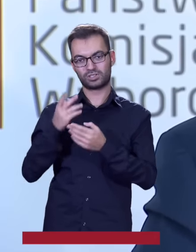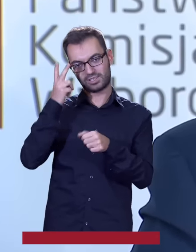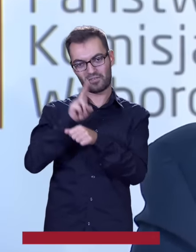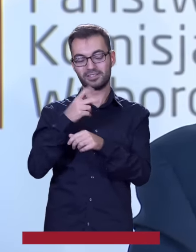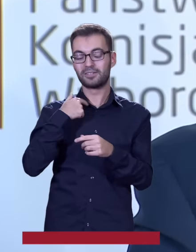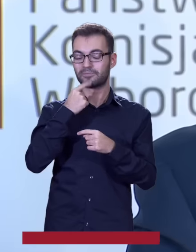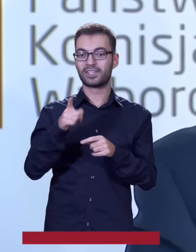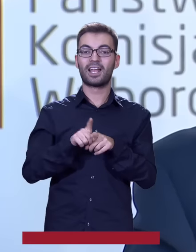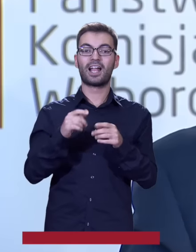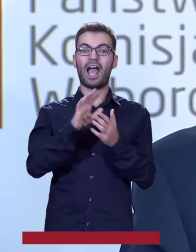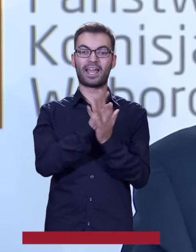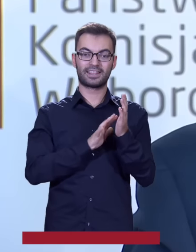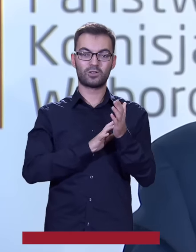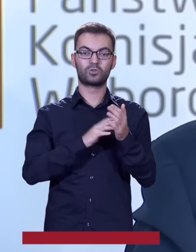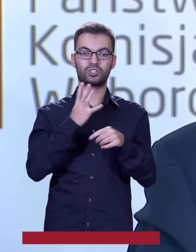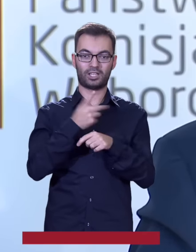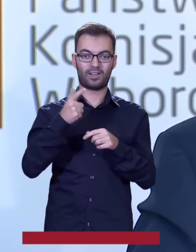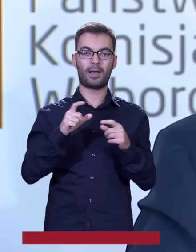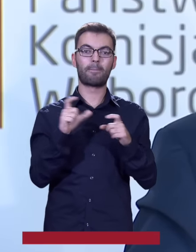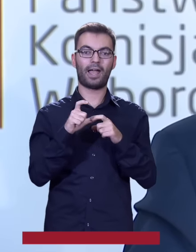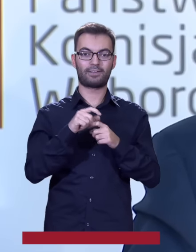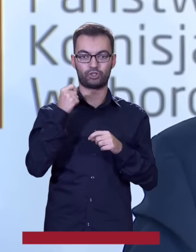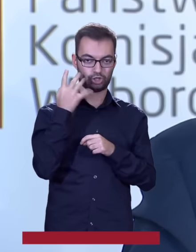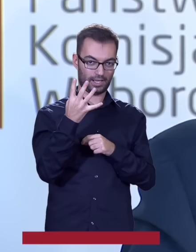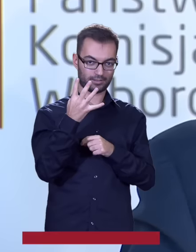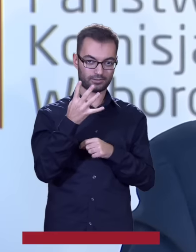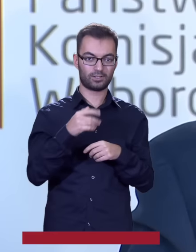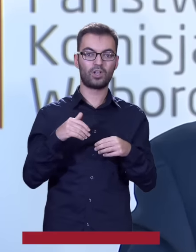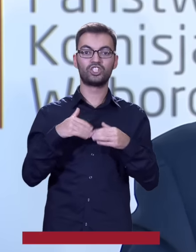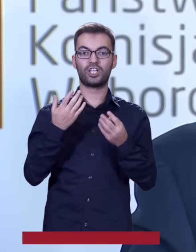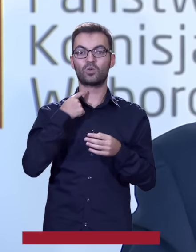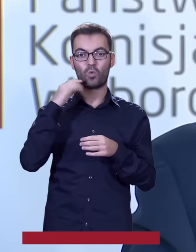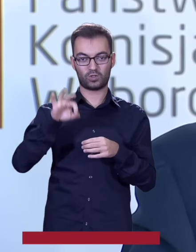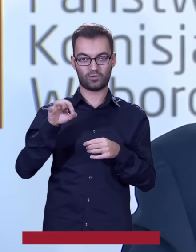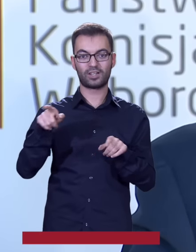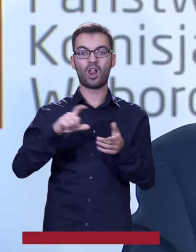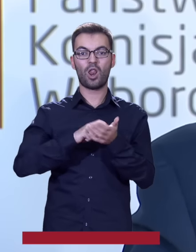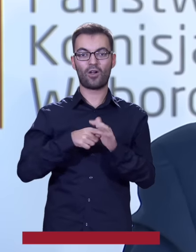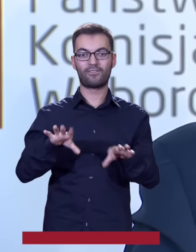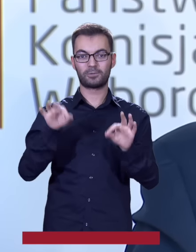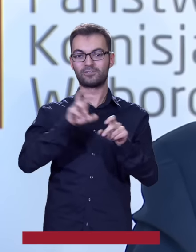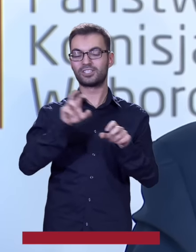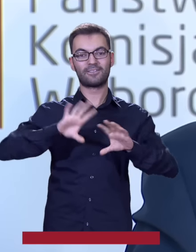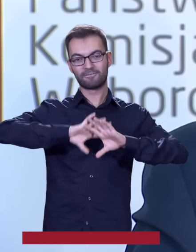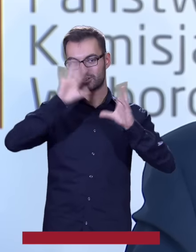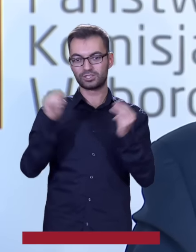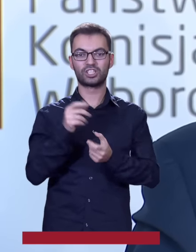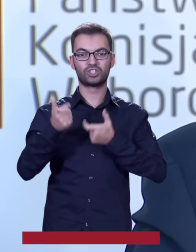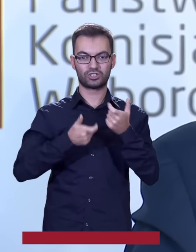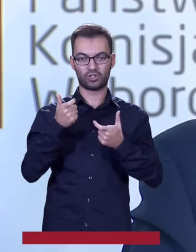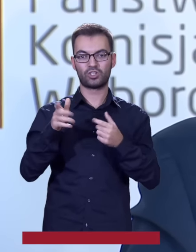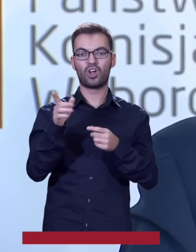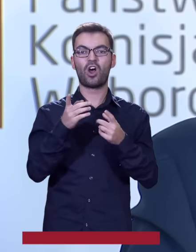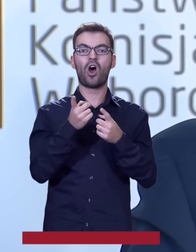z treścią artykułu 42, paragraf 4, w dniu głosowania w lokalu wyborczym podczas wszystkich czynności obwodowych komisji